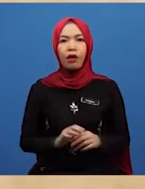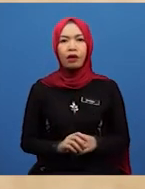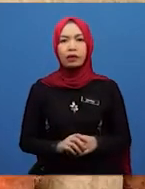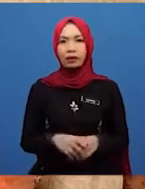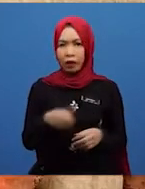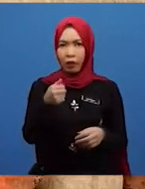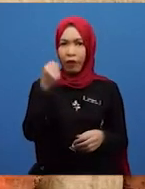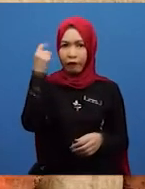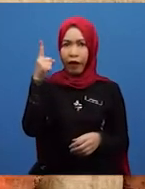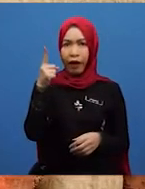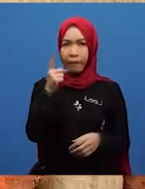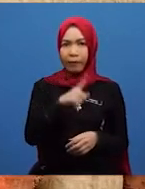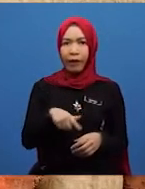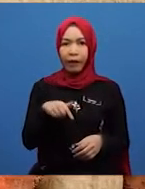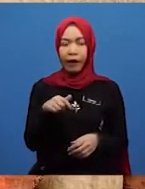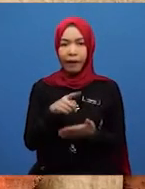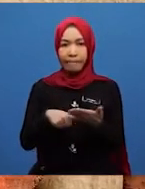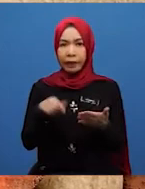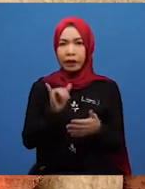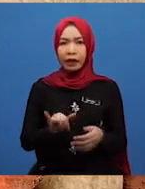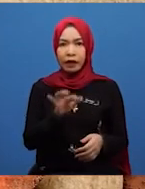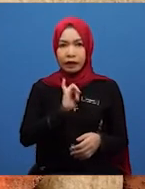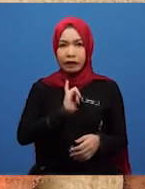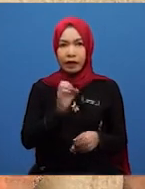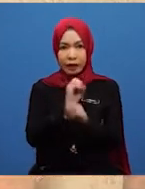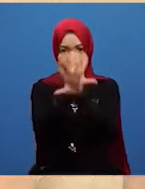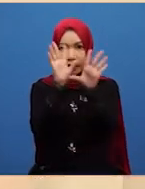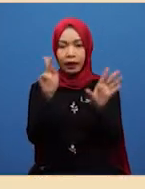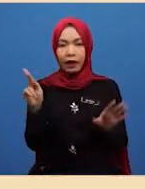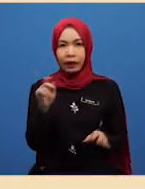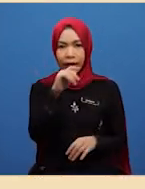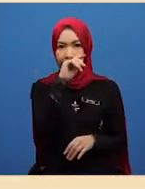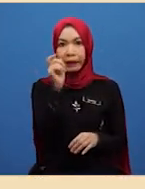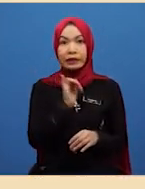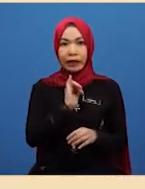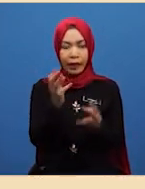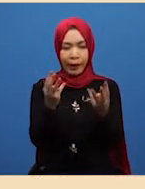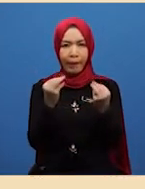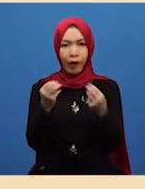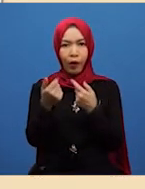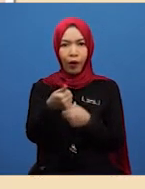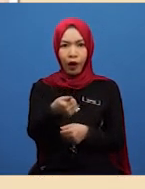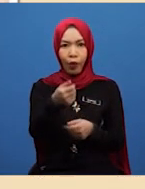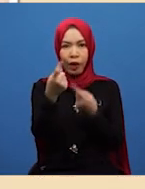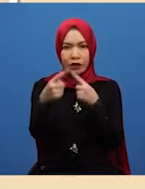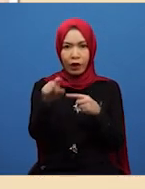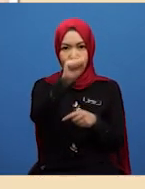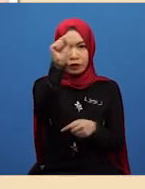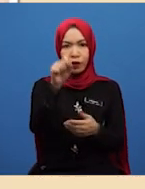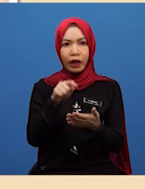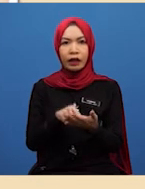begitu, cikgu ingin menguji kefahaman anda semua dengan menjawab soalan ini. Pada pandangan